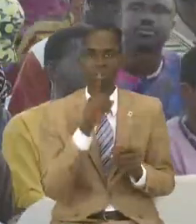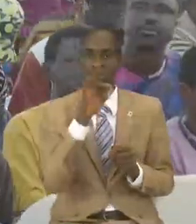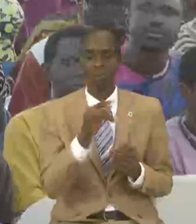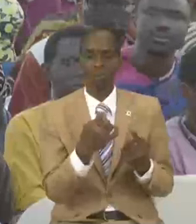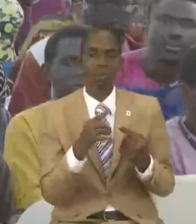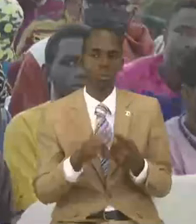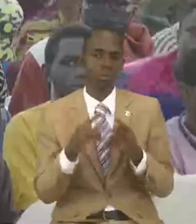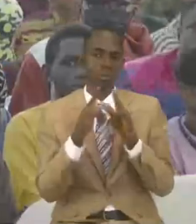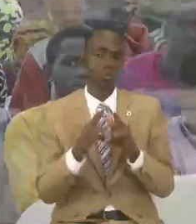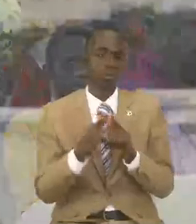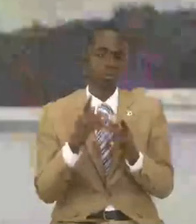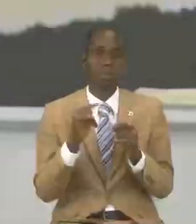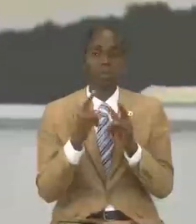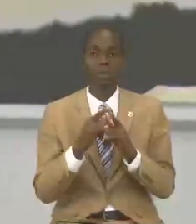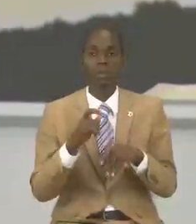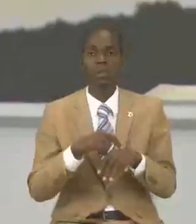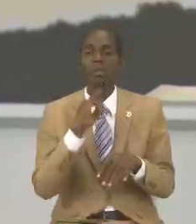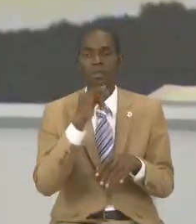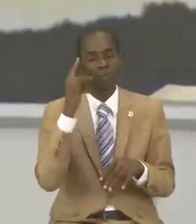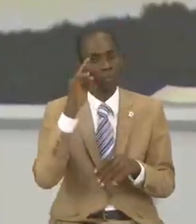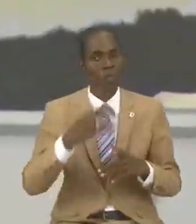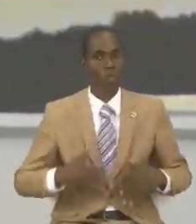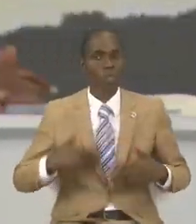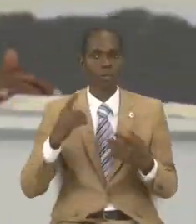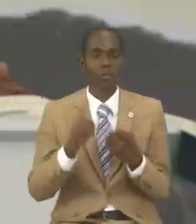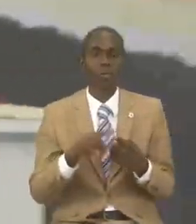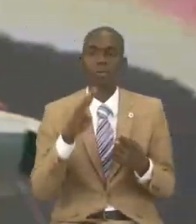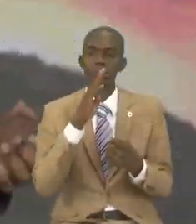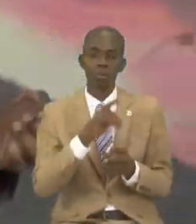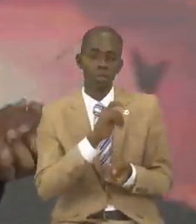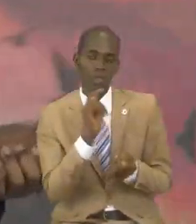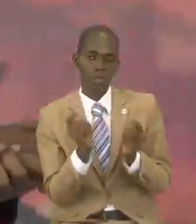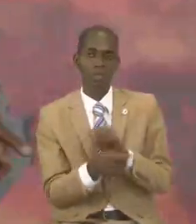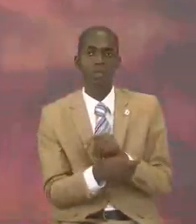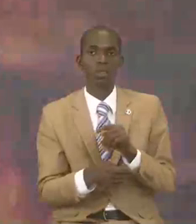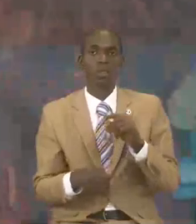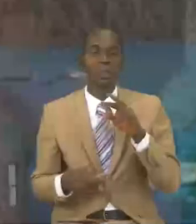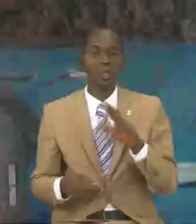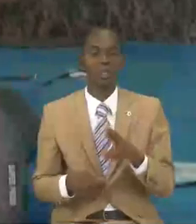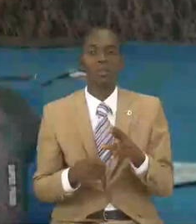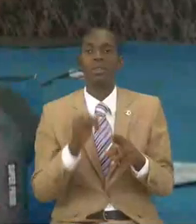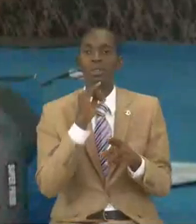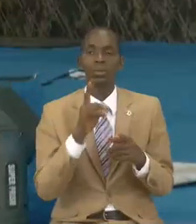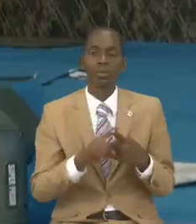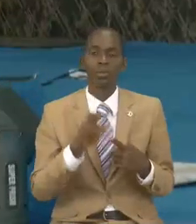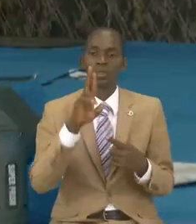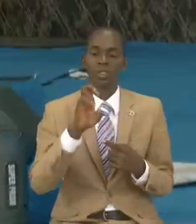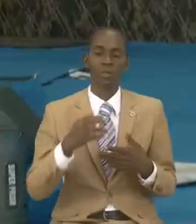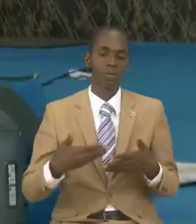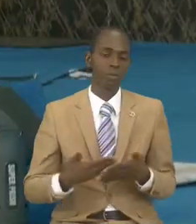vraiment participé à la retraite. Le moment de la retraite, c'est pour que ta vie soit transformée. Ensuite, c'est pour rafraîchir. Tu es